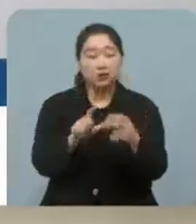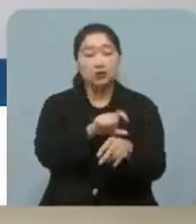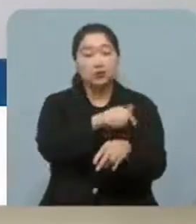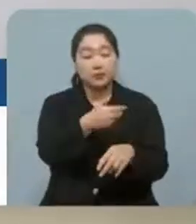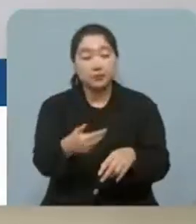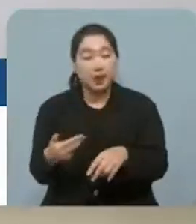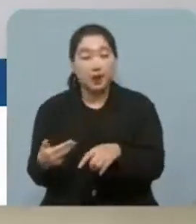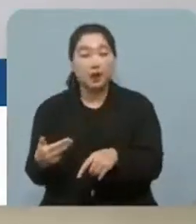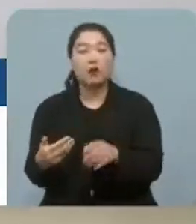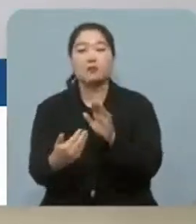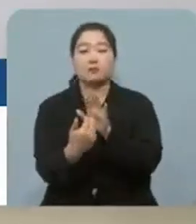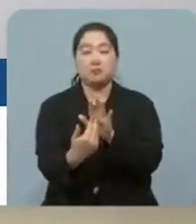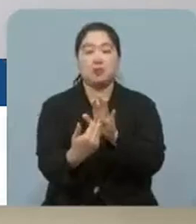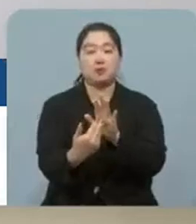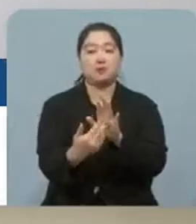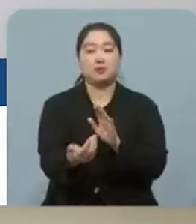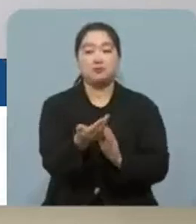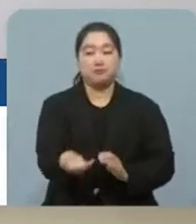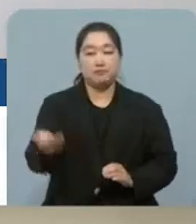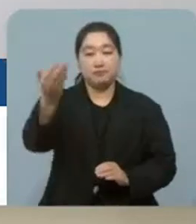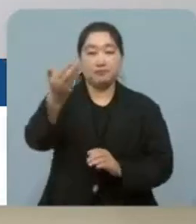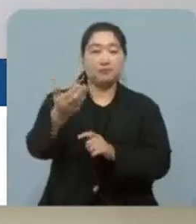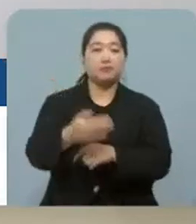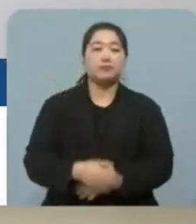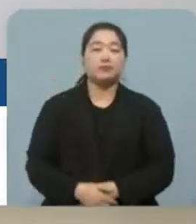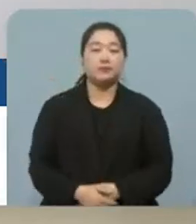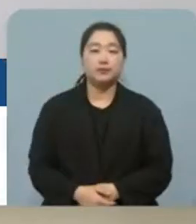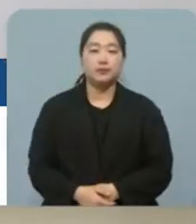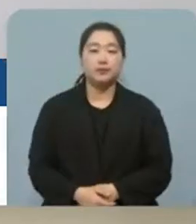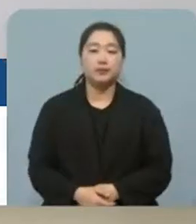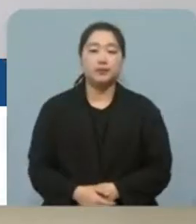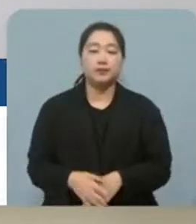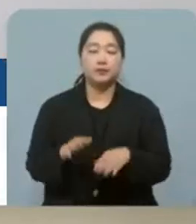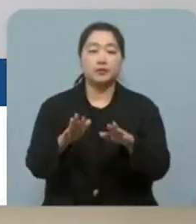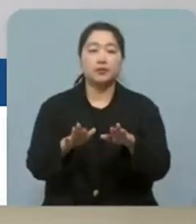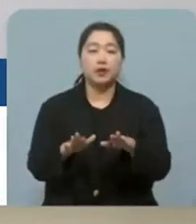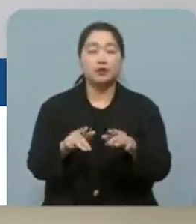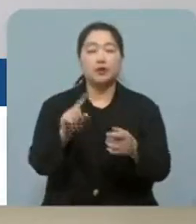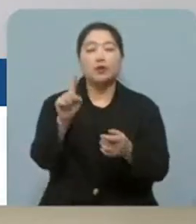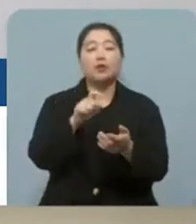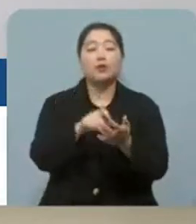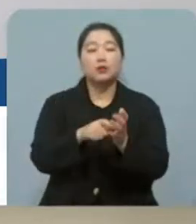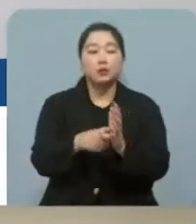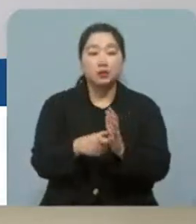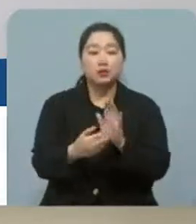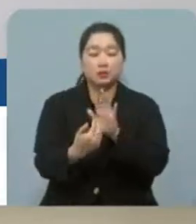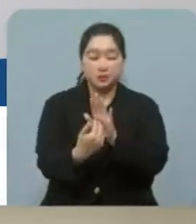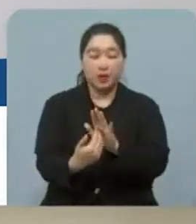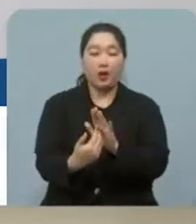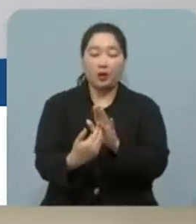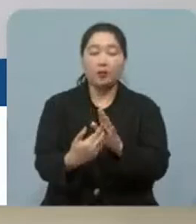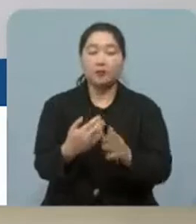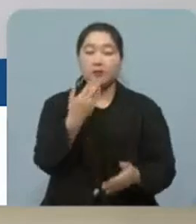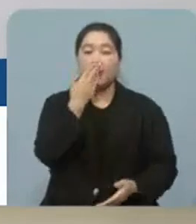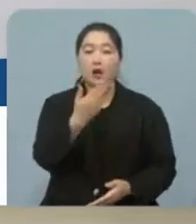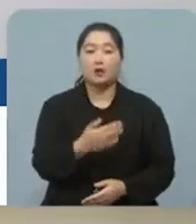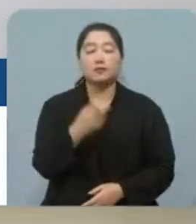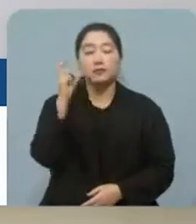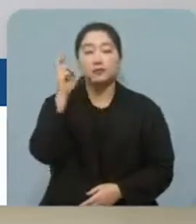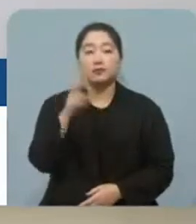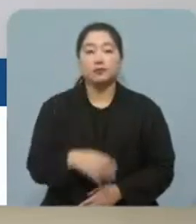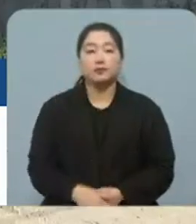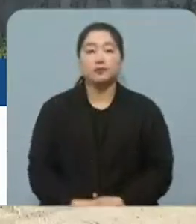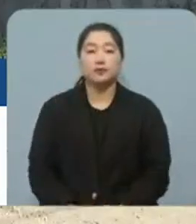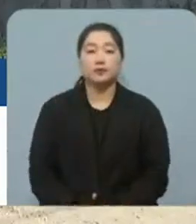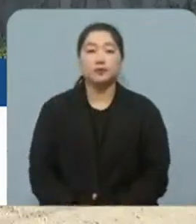뭐 방어력이 항체 수준이 높아지는 시기거든요 지금 어느 정도 방어할 수 있는 수준까지 올라갔다고 판단하고